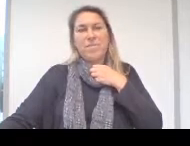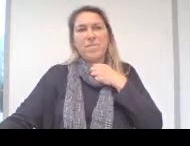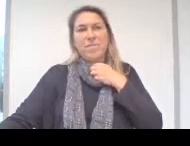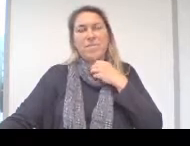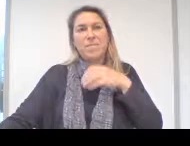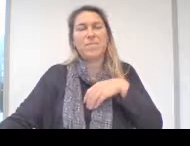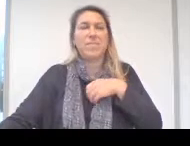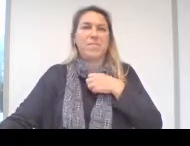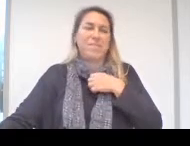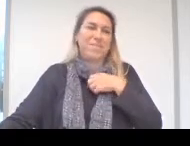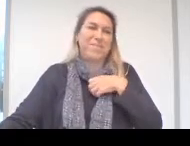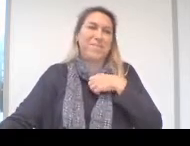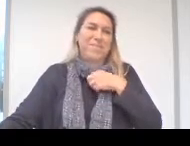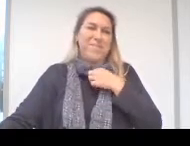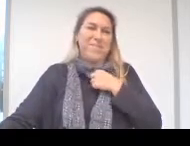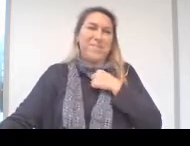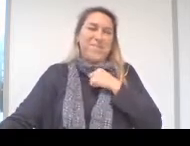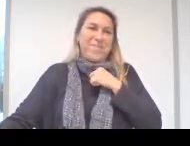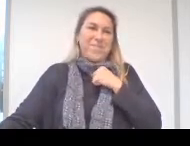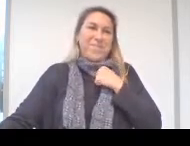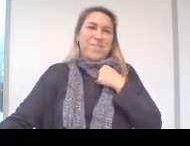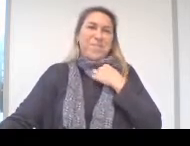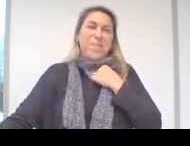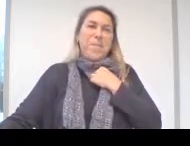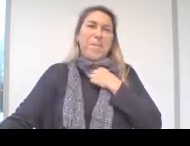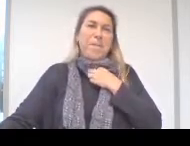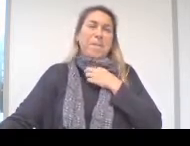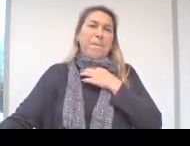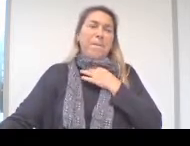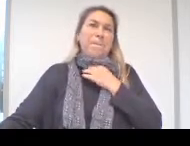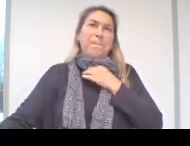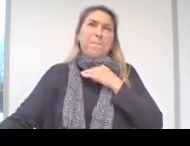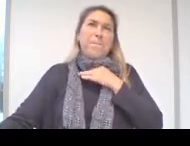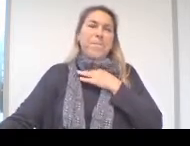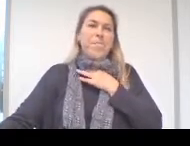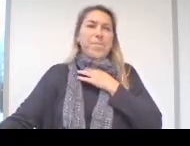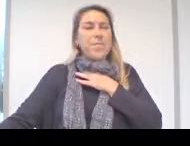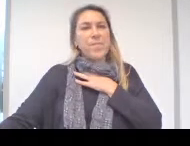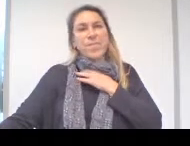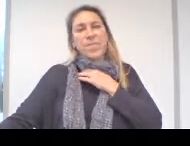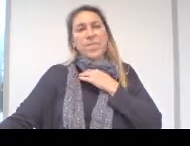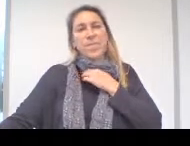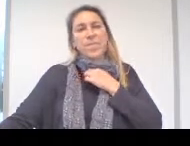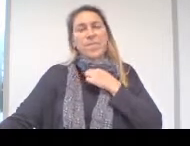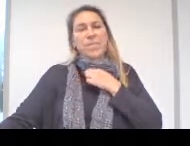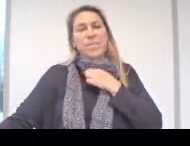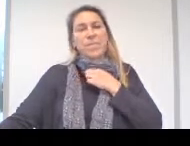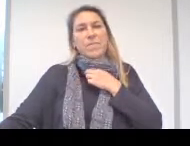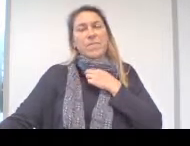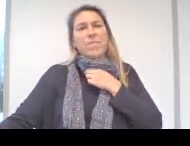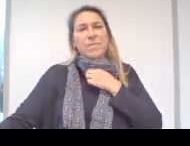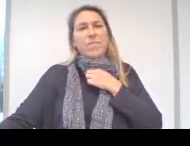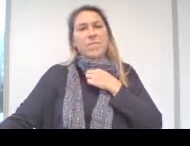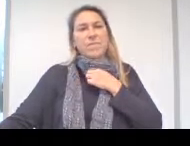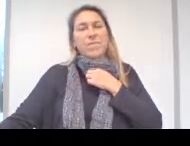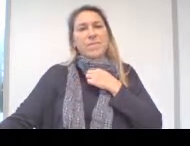cette situation. Mais on peut tout à fait ne pas faire le métier toute sa vie, le même métier toute sa vie, mais rester dans le même secteur d'activité, voire dans la